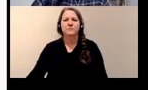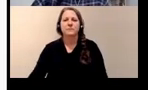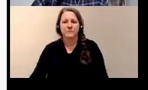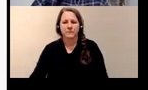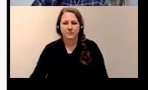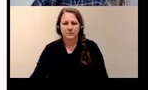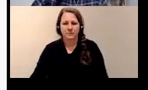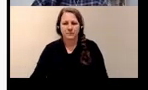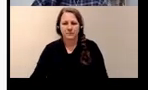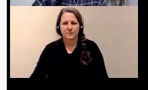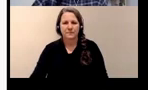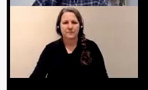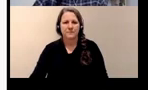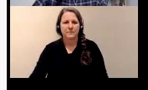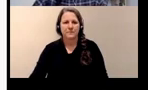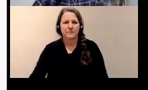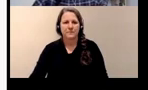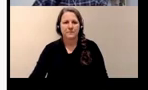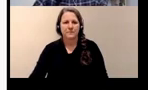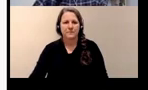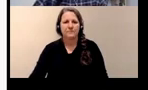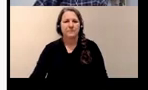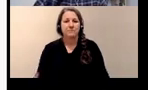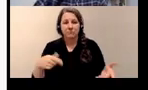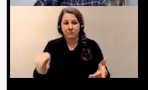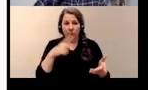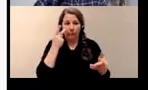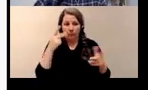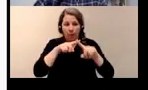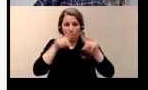Voilà. Normalement, c'est bon, vous devez voir l'écran.